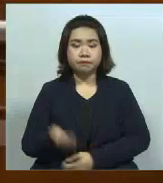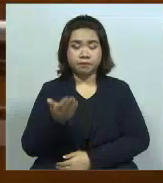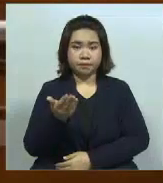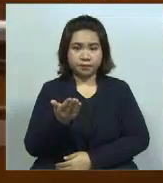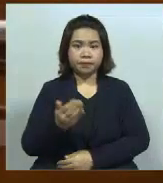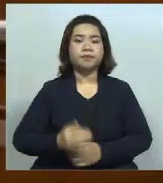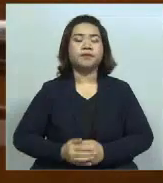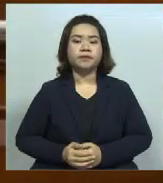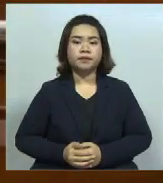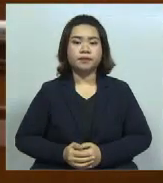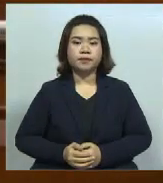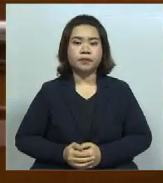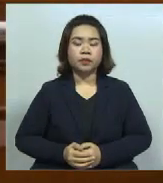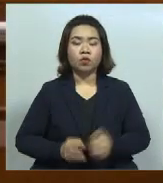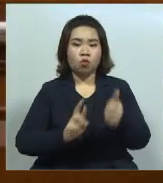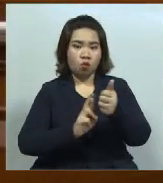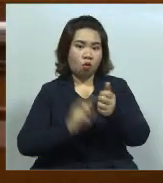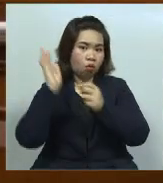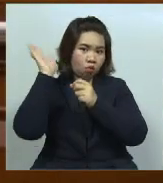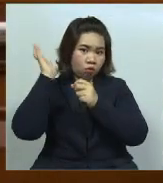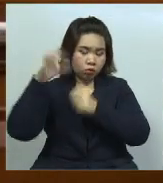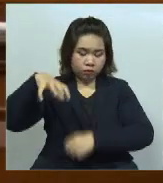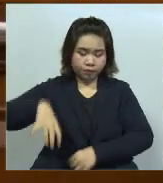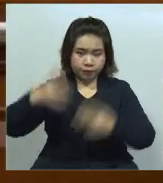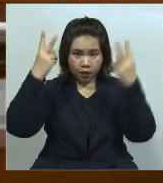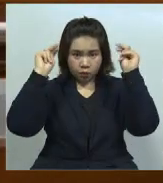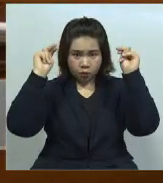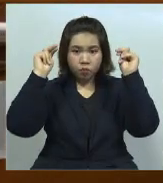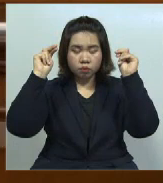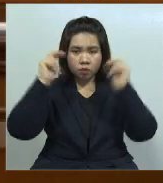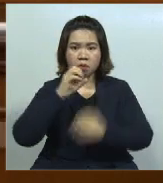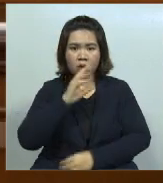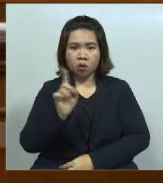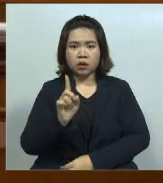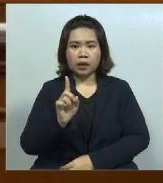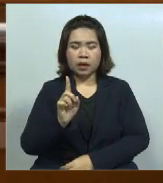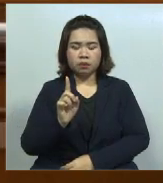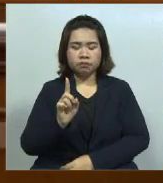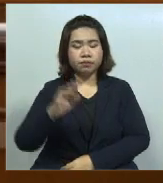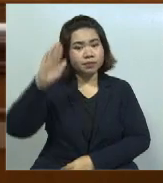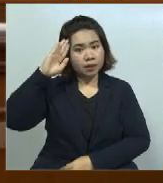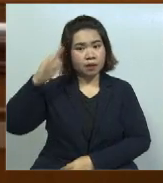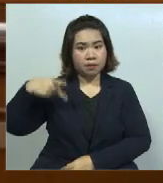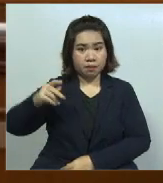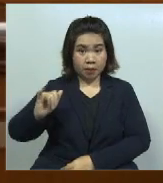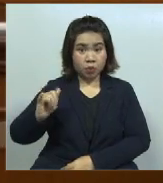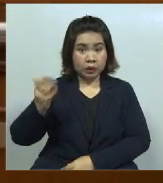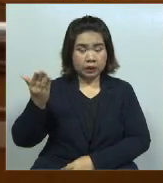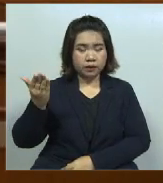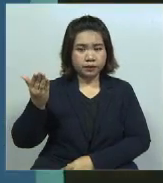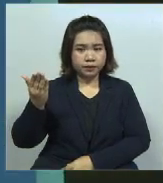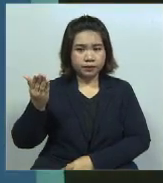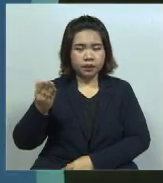พลโทวีรชนสุคนธปฏิภาครองโฆษกประจำสำนักนายกรัฐมนตรีที่เปิดเผยว่าพลเอกประยุทธ์จันทร์โอชานายกรัฐม